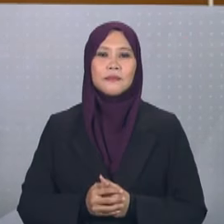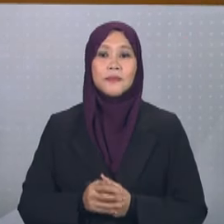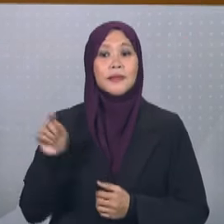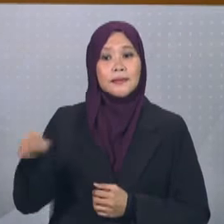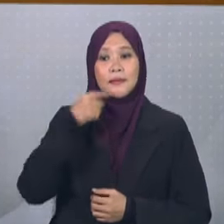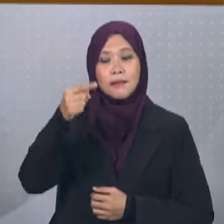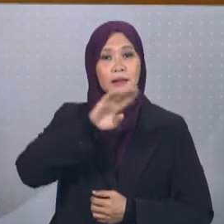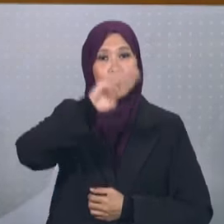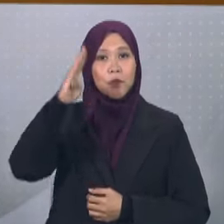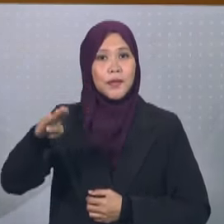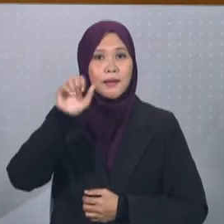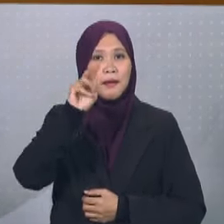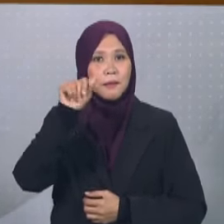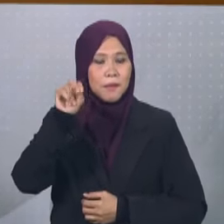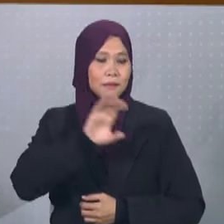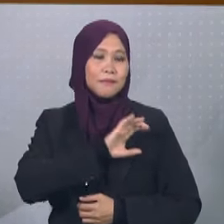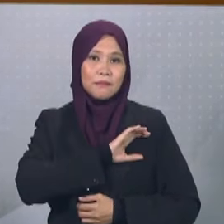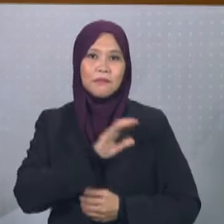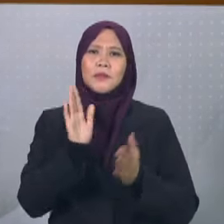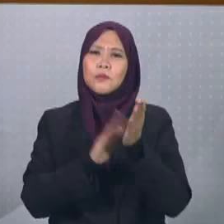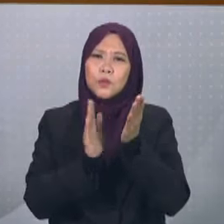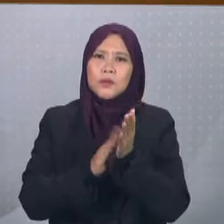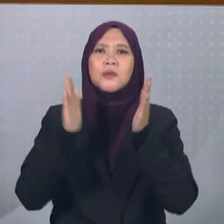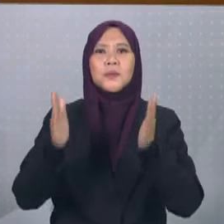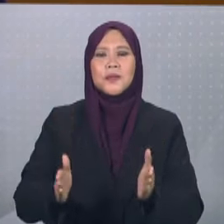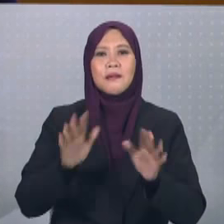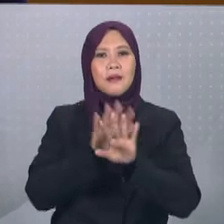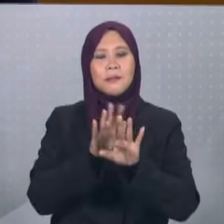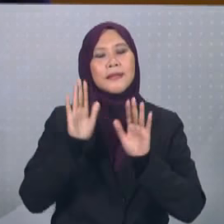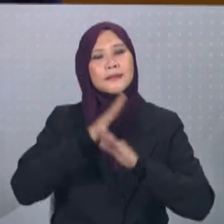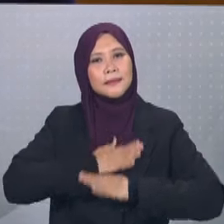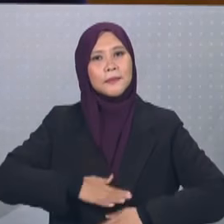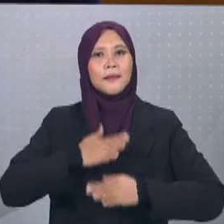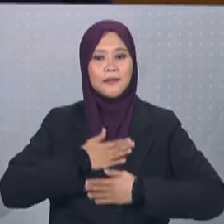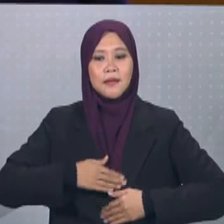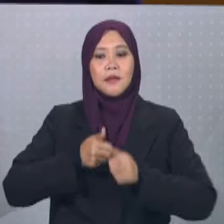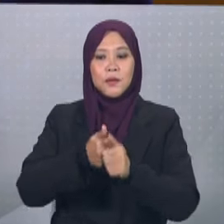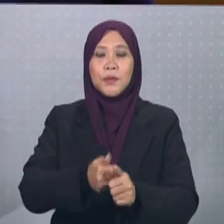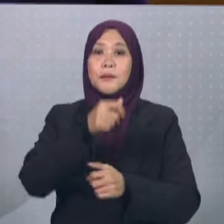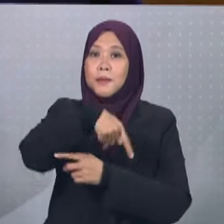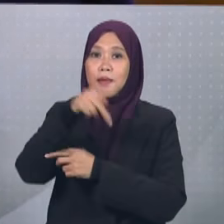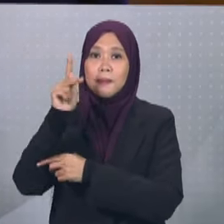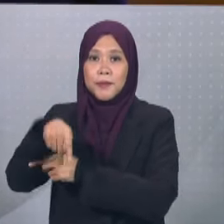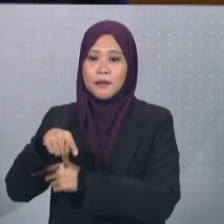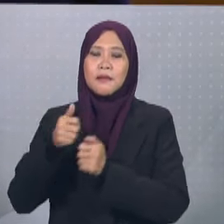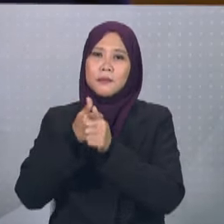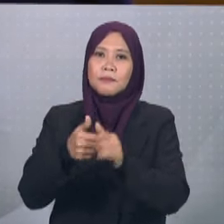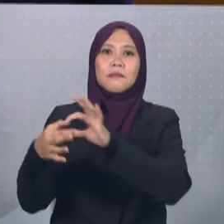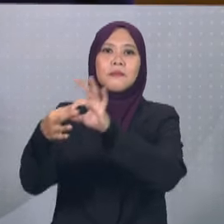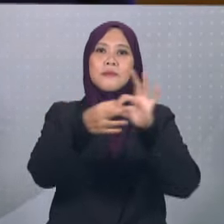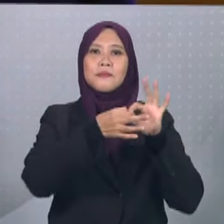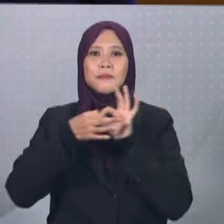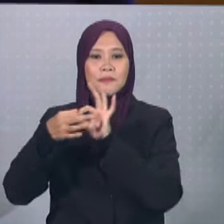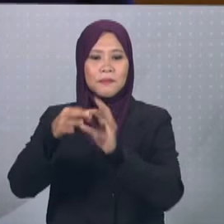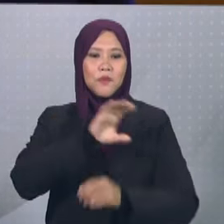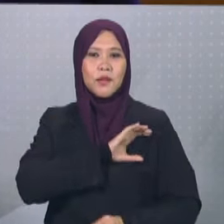Bercakap di Bukit Aman, Tan Sri Abdul Hamid turut memuji orang ramai yang sentiasa bersabar mematuhi PKP dan memberi kerjasama kepada pihak polis